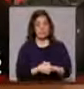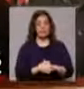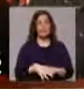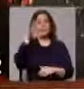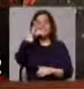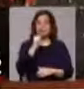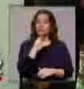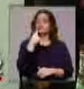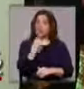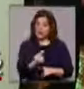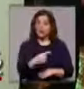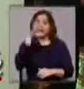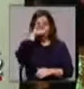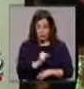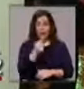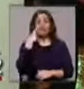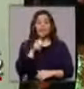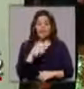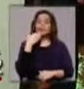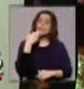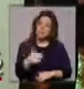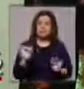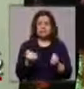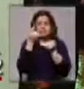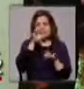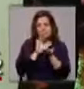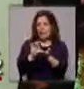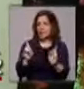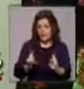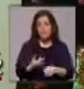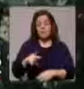não irá procurar novo resgate, mas sim, durante os próximos meses,